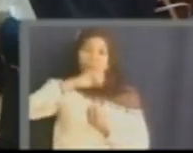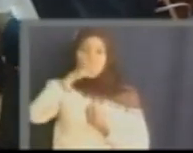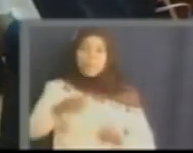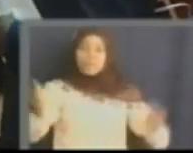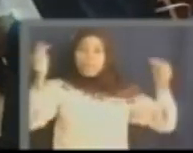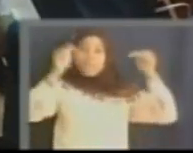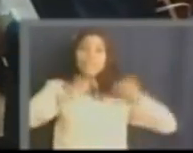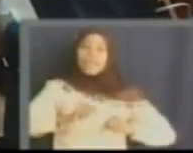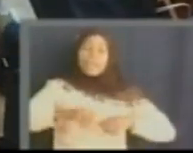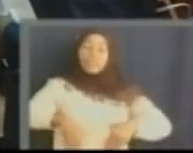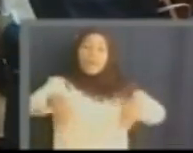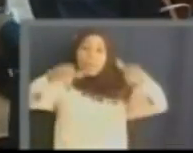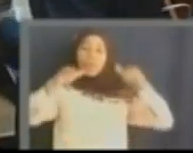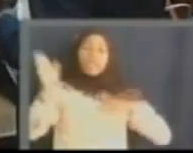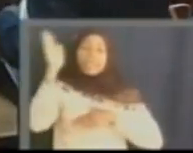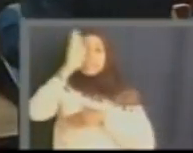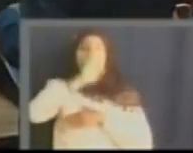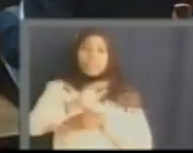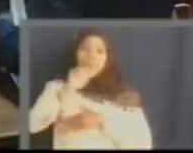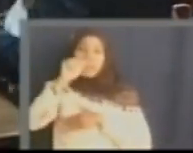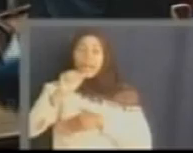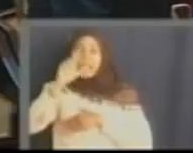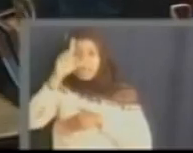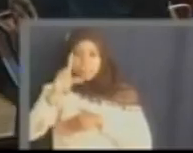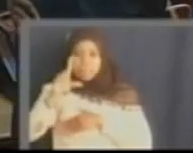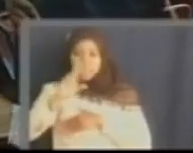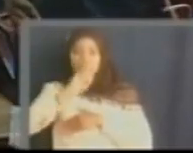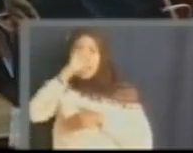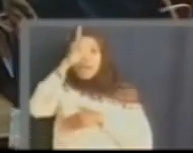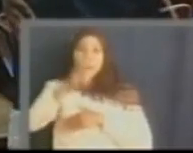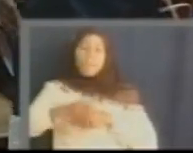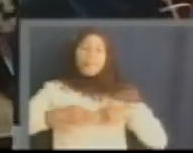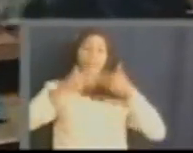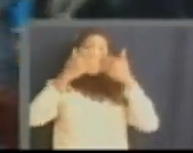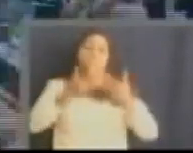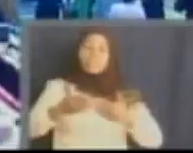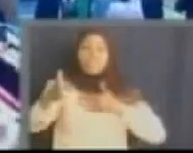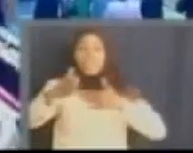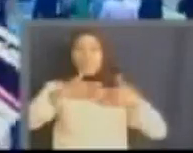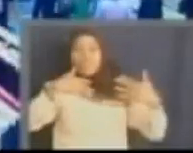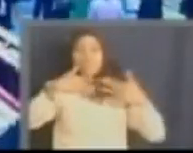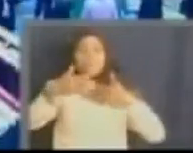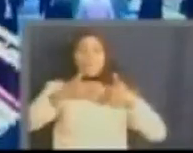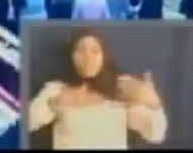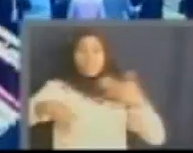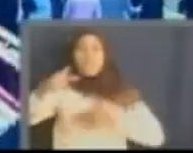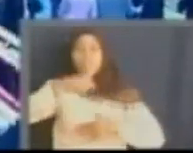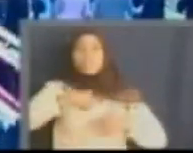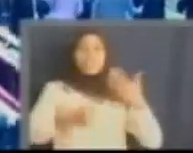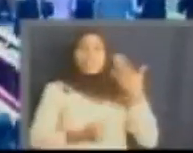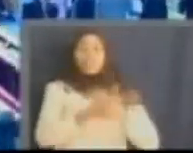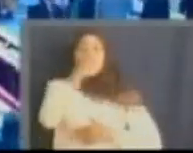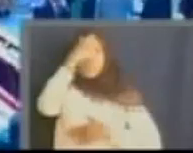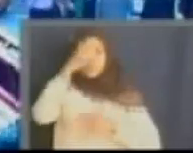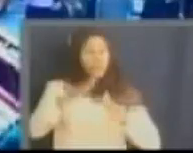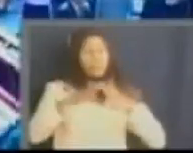na Alhamisi. Kikao cha bunge kitaitishwa hapa ambapo uwasilishaji utafanyika. Sisi kutoka hapa Dodoma hatuna la